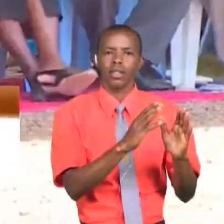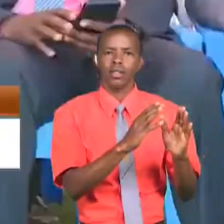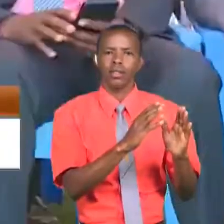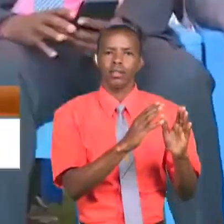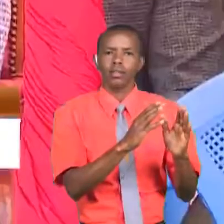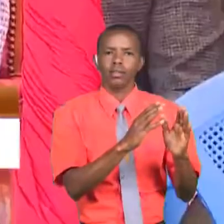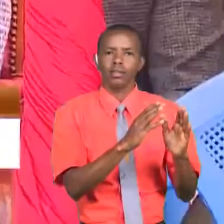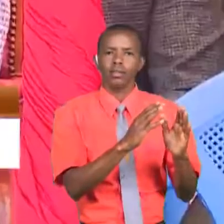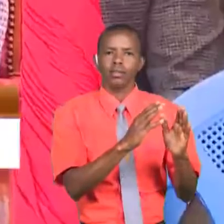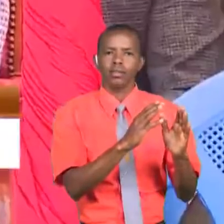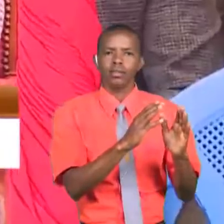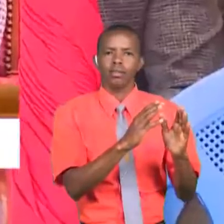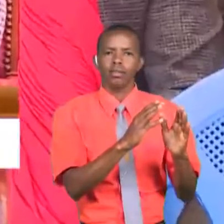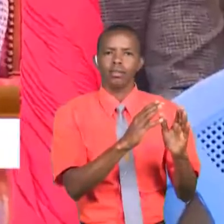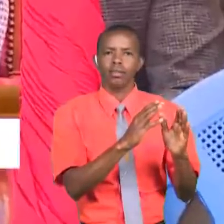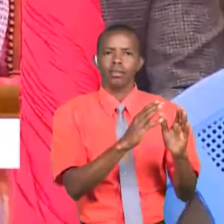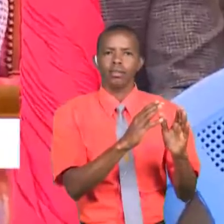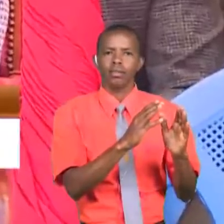La